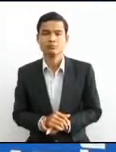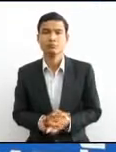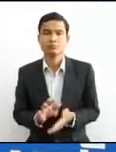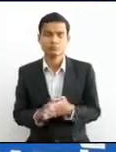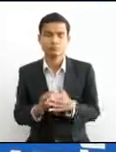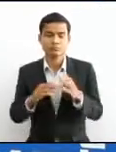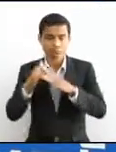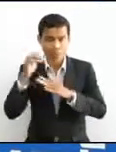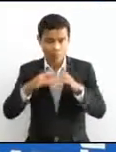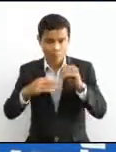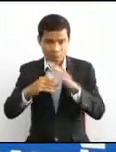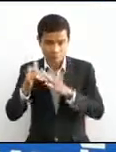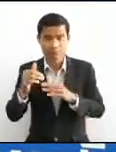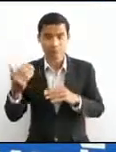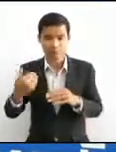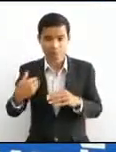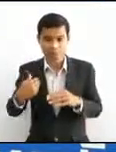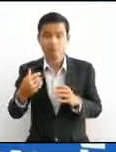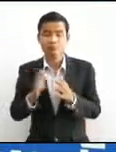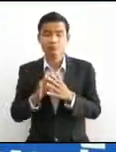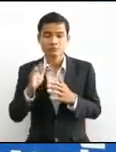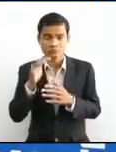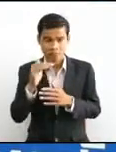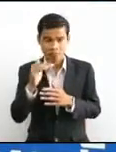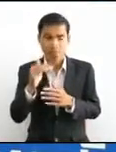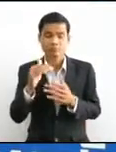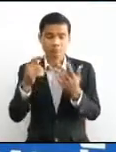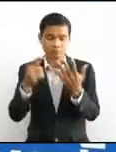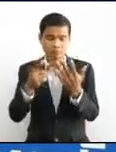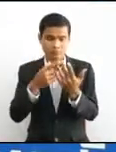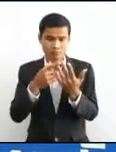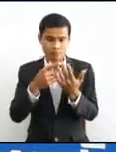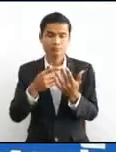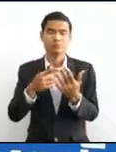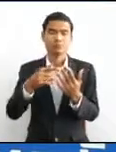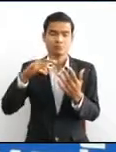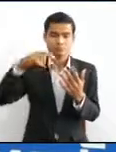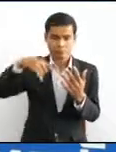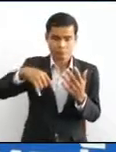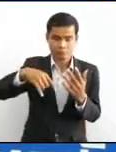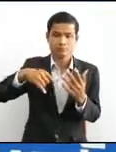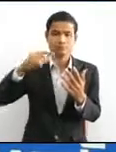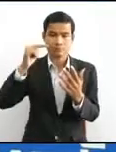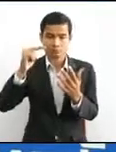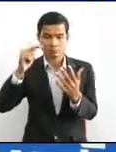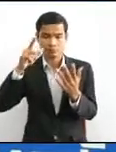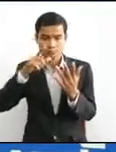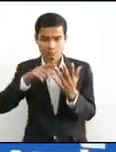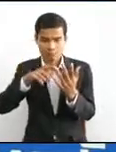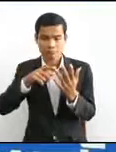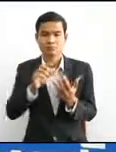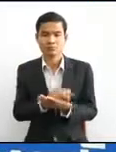chà xong nón cứ miến ạ xo xo xa ra ấm nó ngơ bắn bẩn